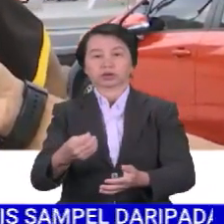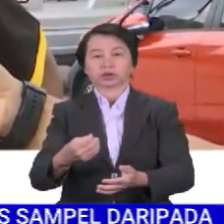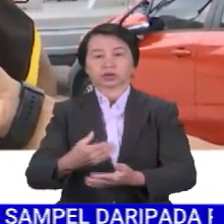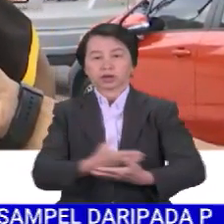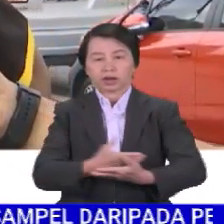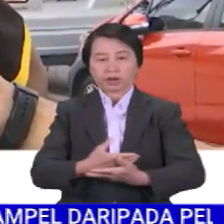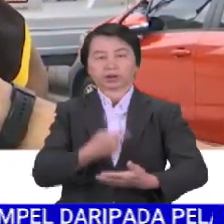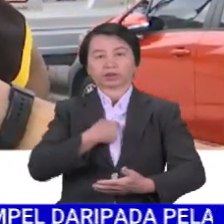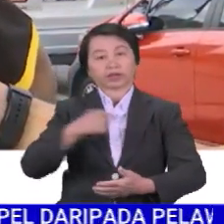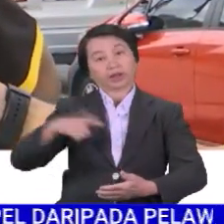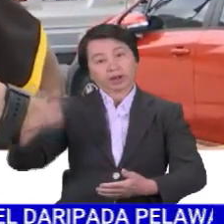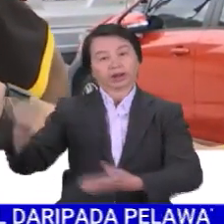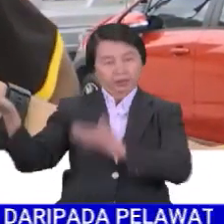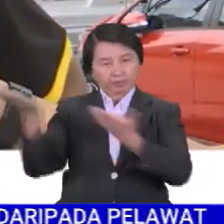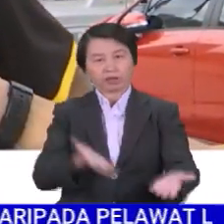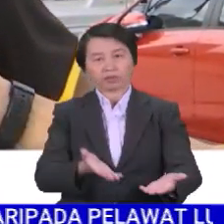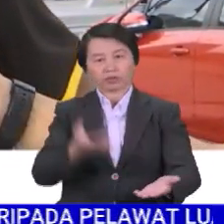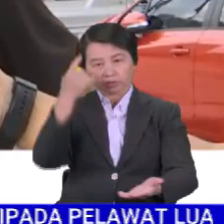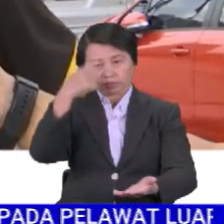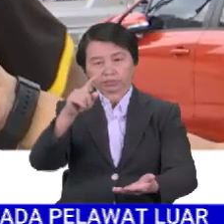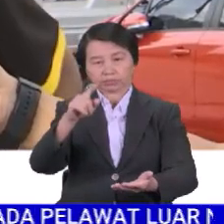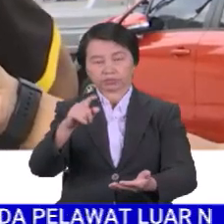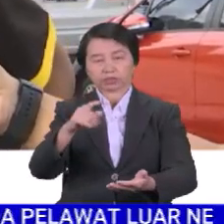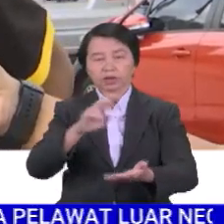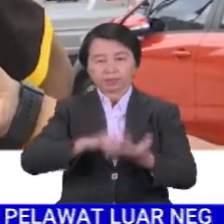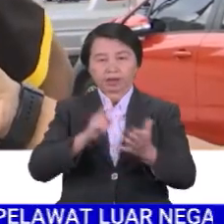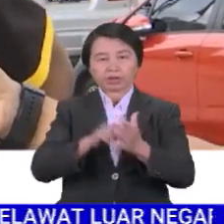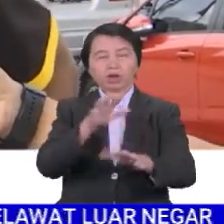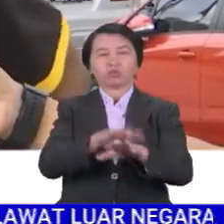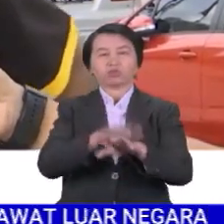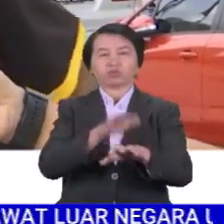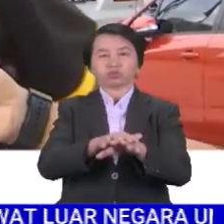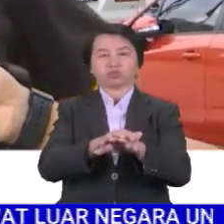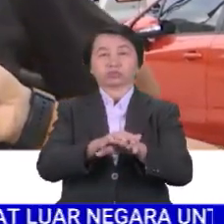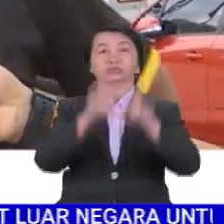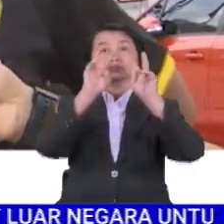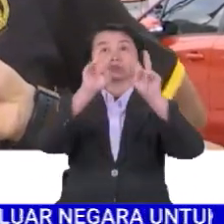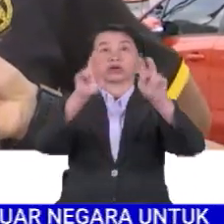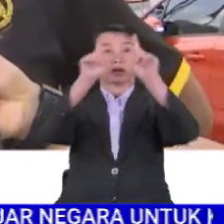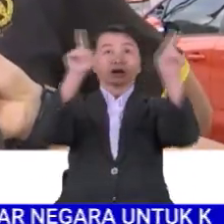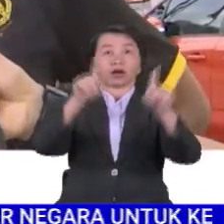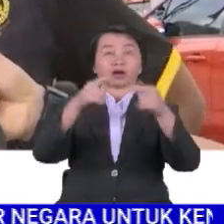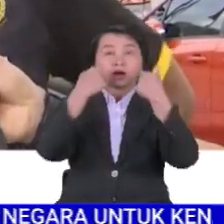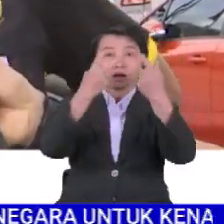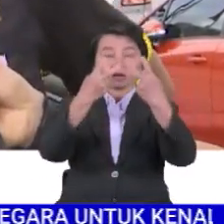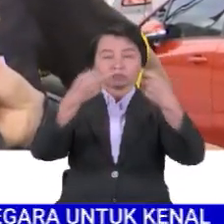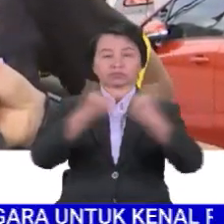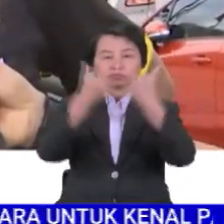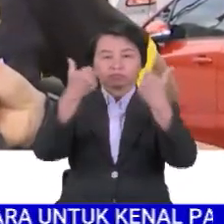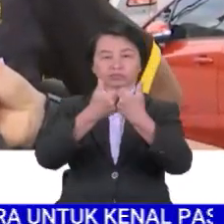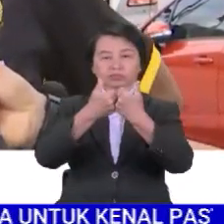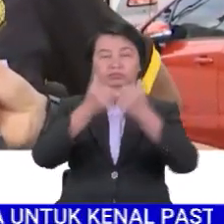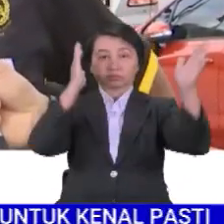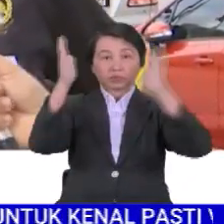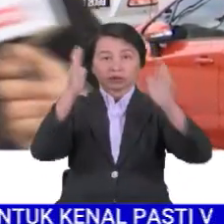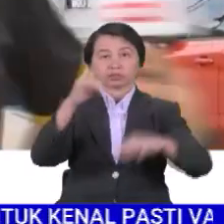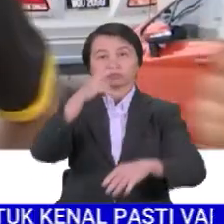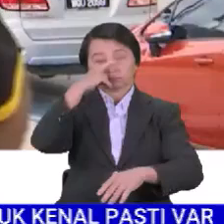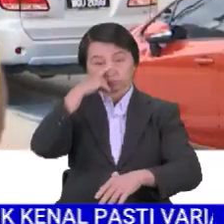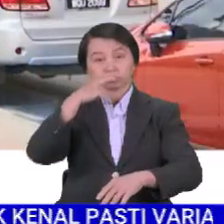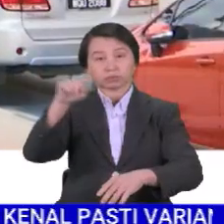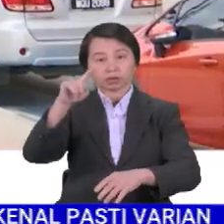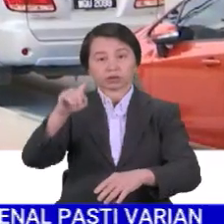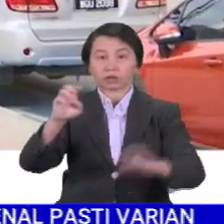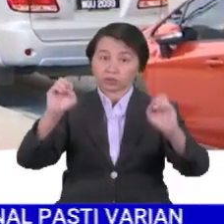anak saya yang lain untuk ee baksonya meramai-rama yang meraih ikan kita punya pelawanan pada malam ini antara Indonesia dan Thailand